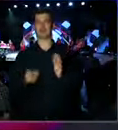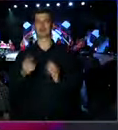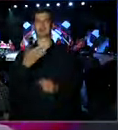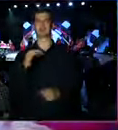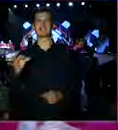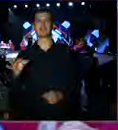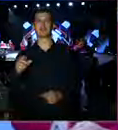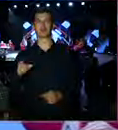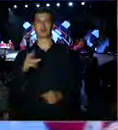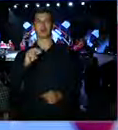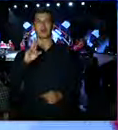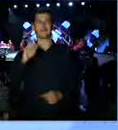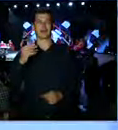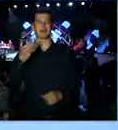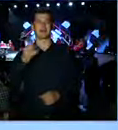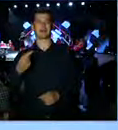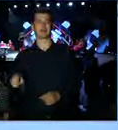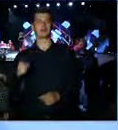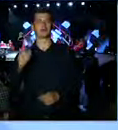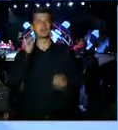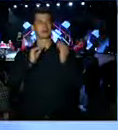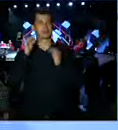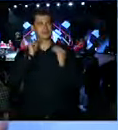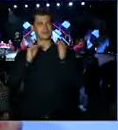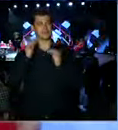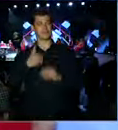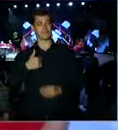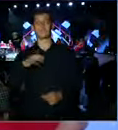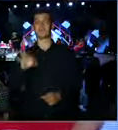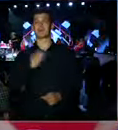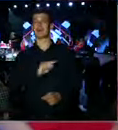Miss Profemed Medycyna Estetyczna wędruje